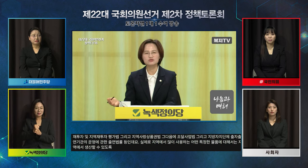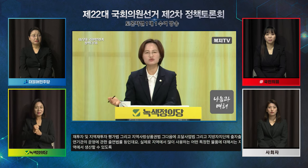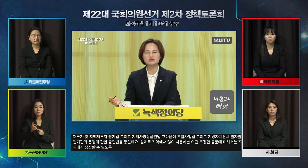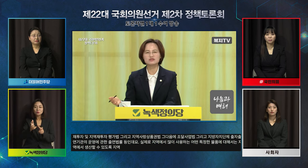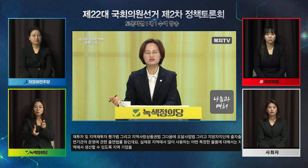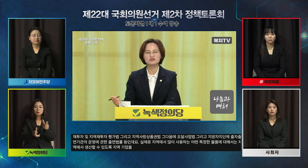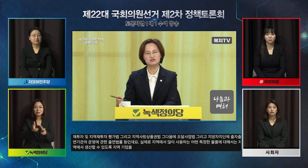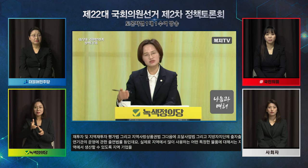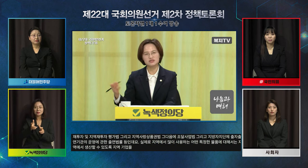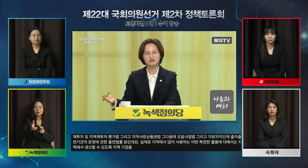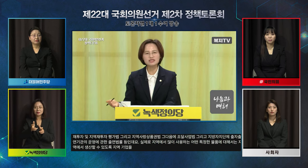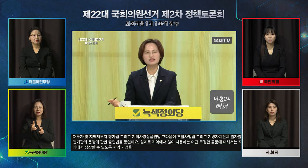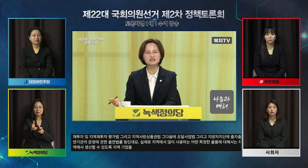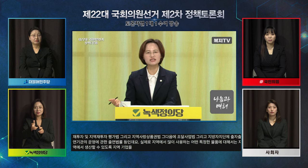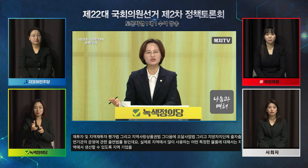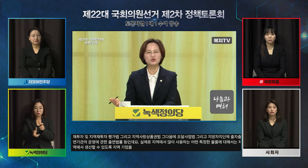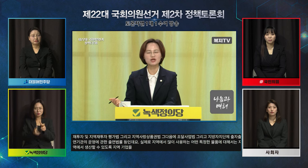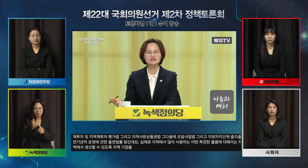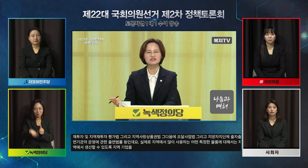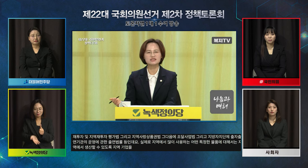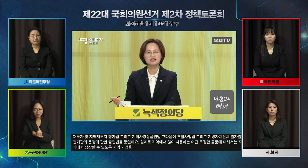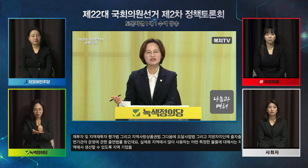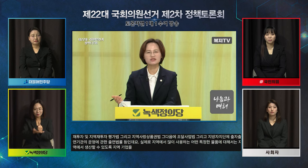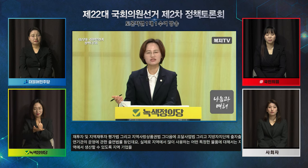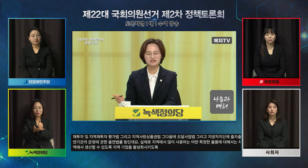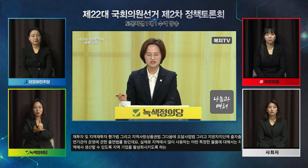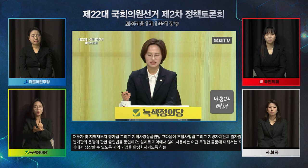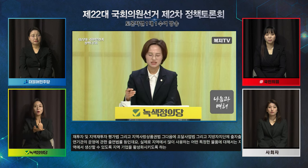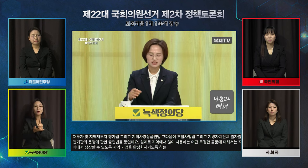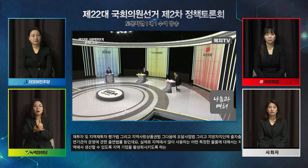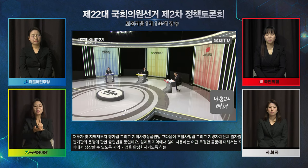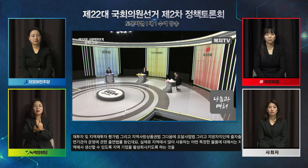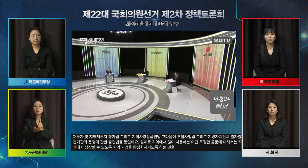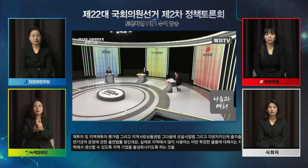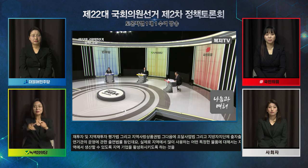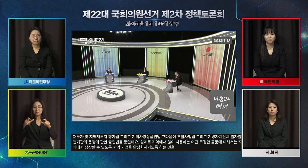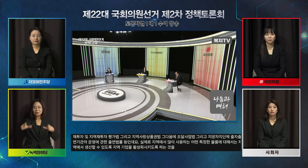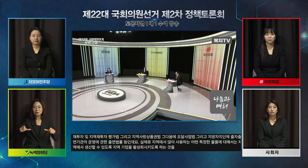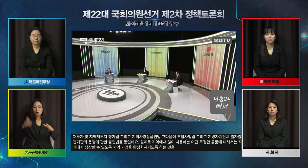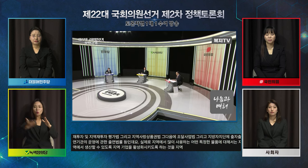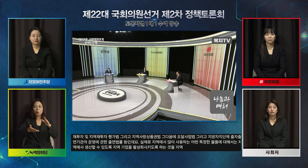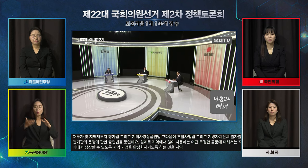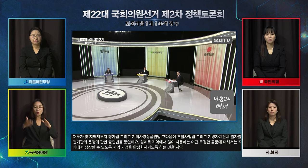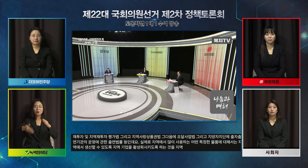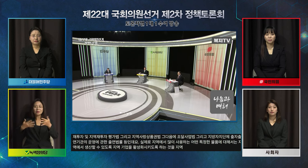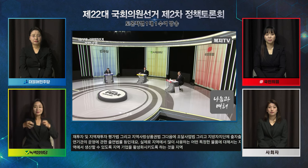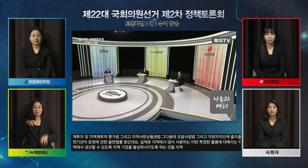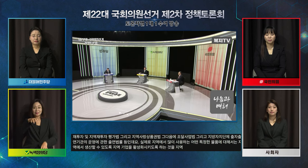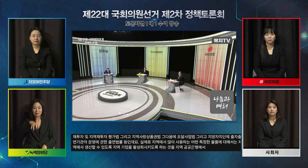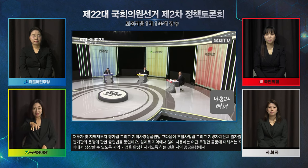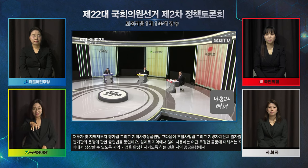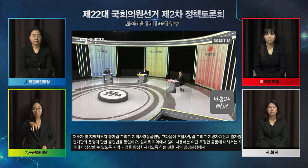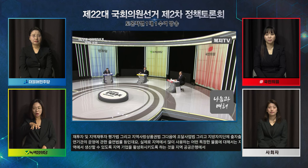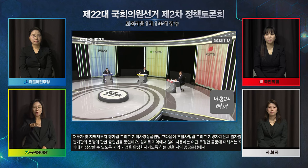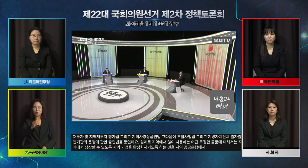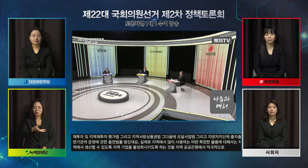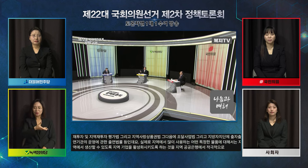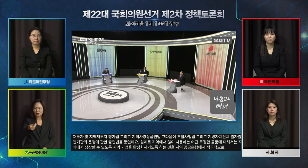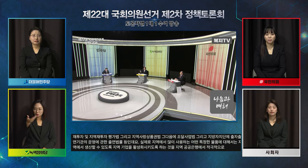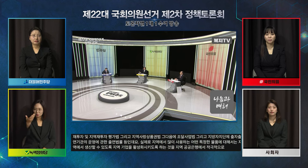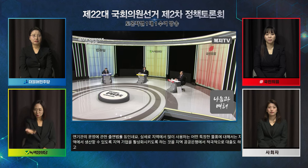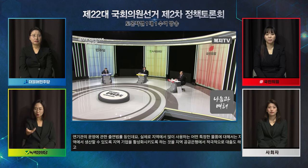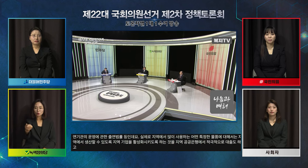활성화시키도록 하는 것을 지역공공은행에서 적극적으로 대출도 하고